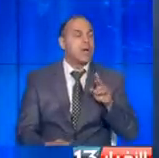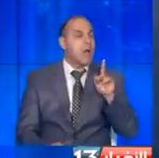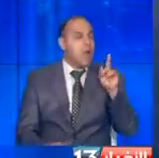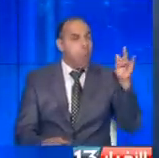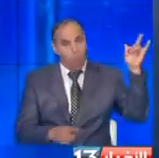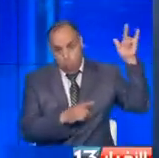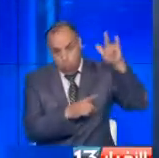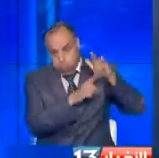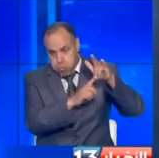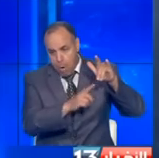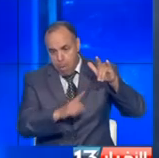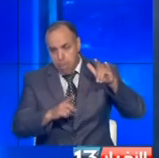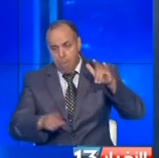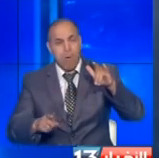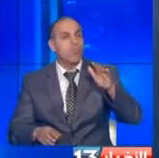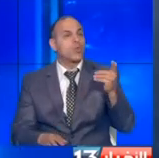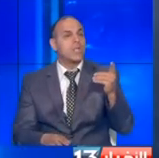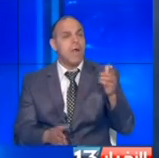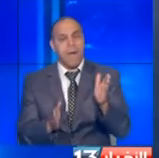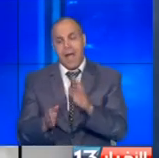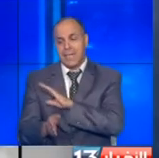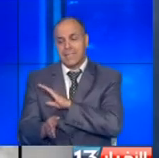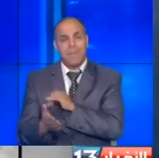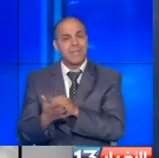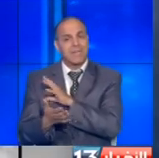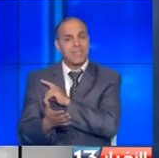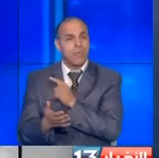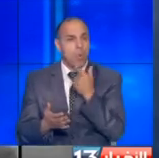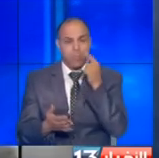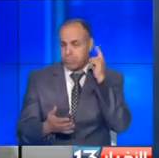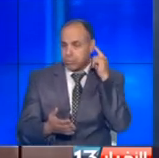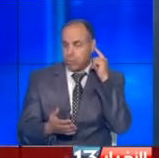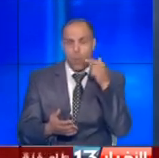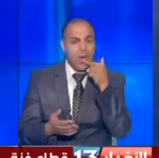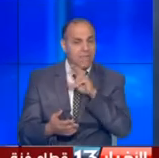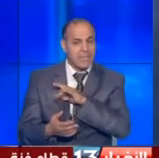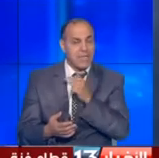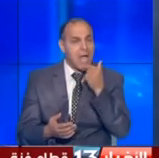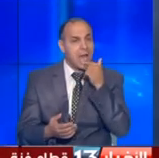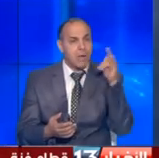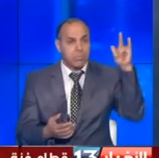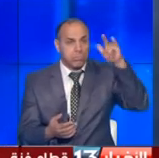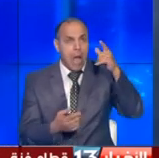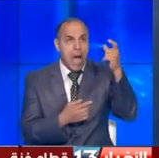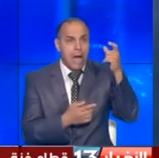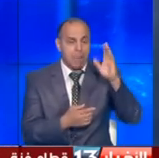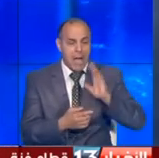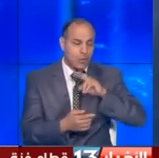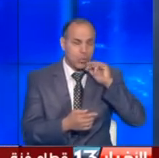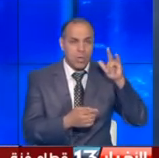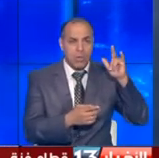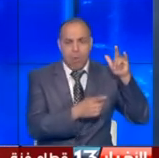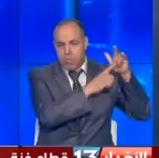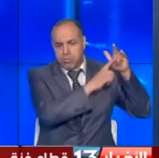الإسرائيلي غارات على مناطق متفرقة في قطاع غزة. وأفادت مصادر محلية أن طائرات حربية لجيش